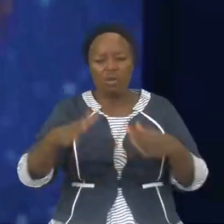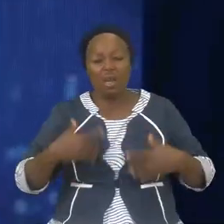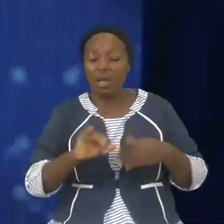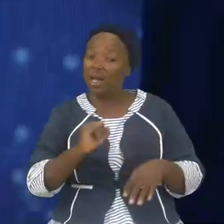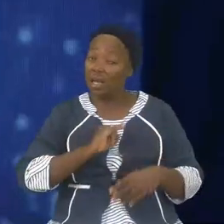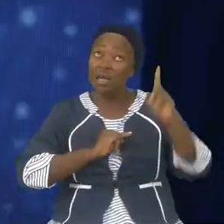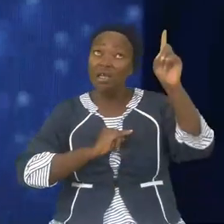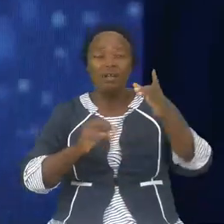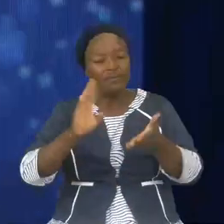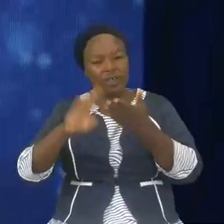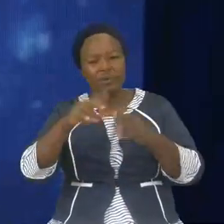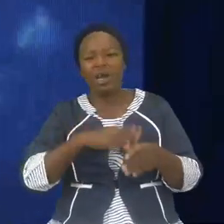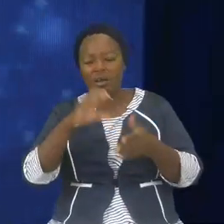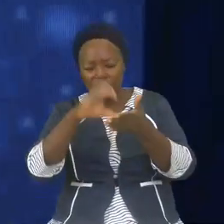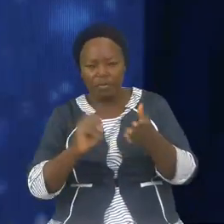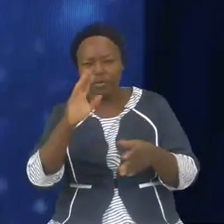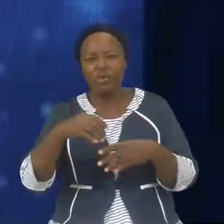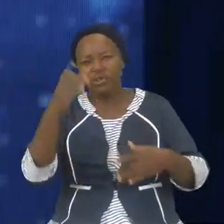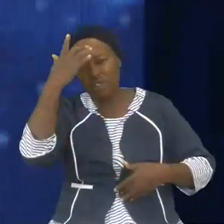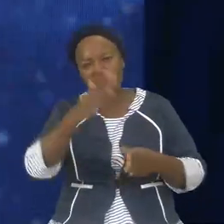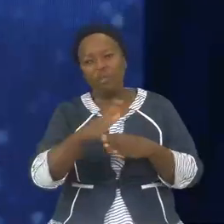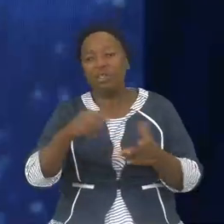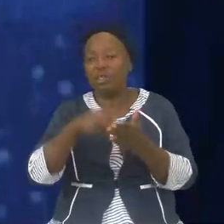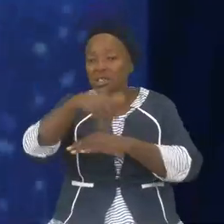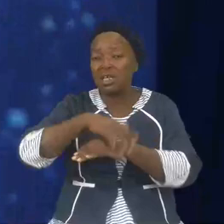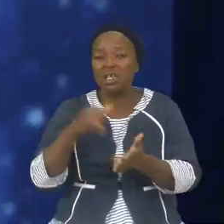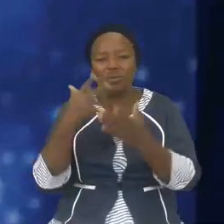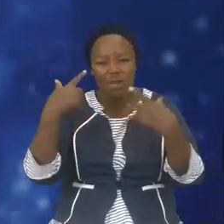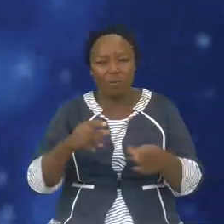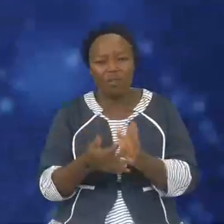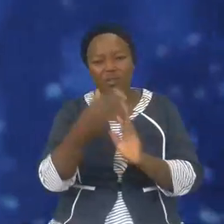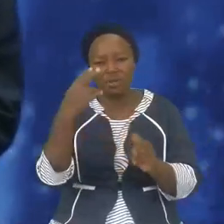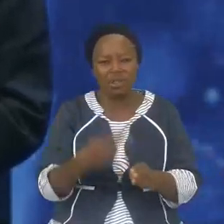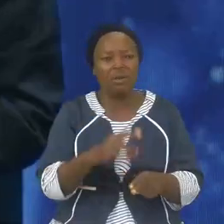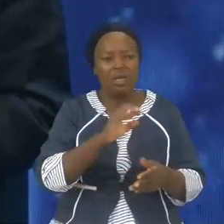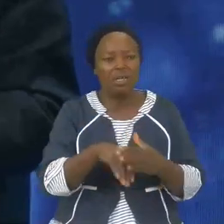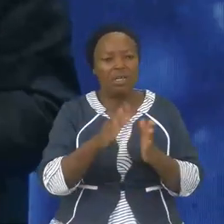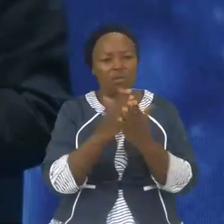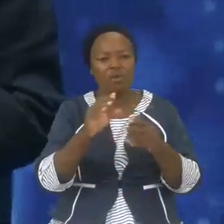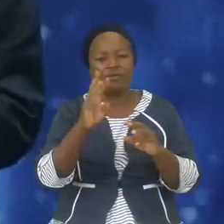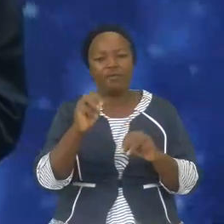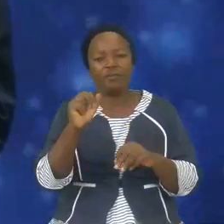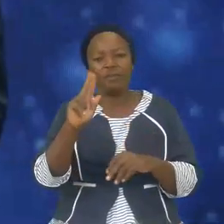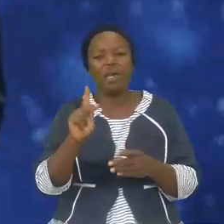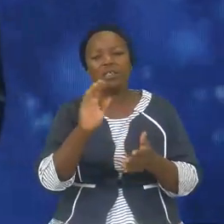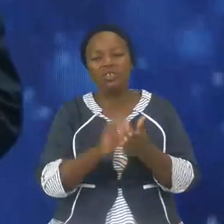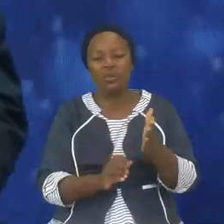te pardonne, j'enlève tes maladies. Aujourd'hui, cela va se produire. Marc 13,